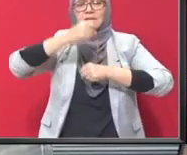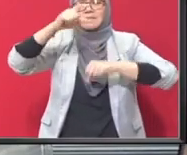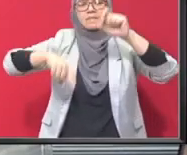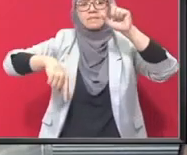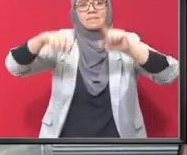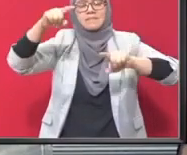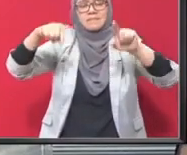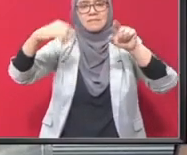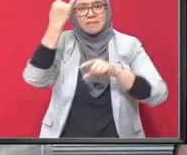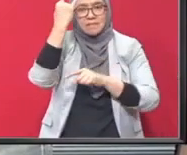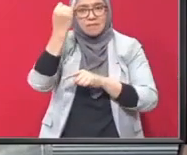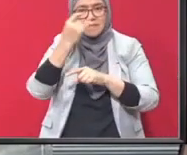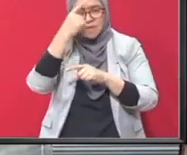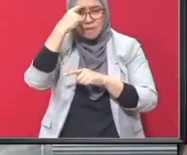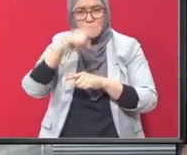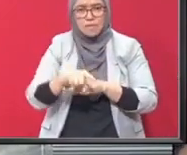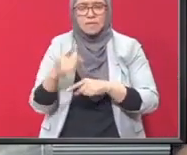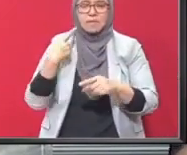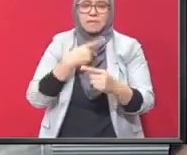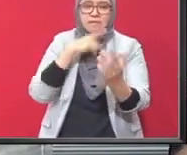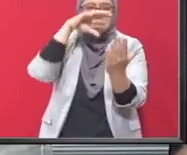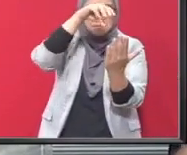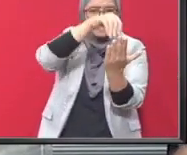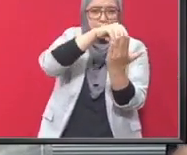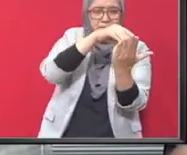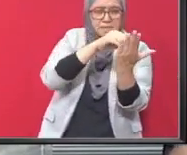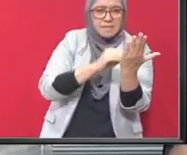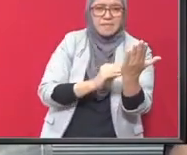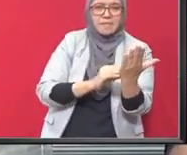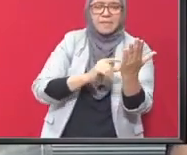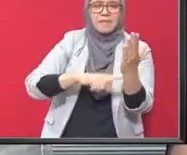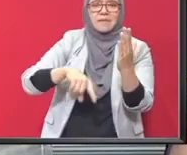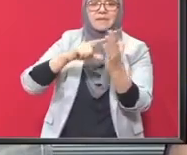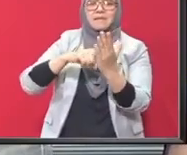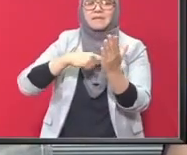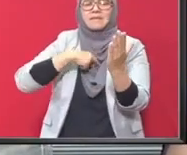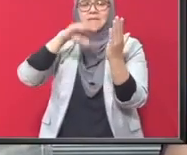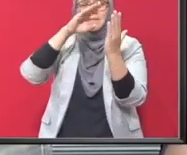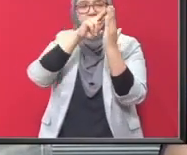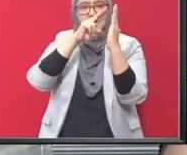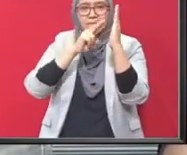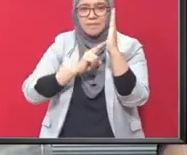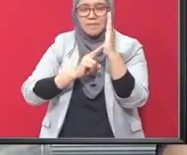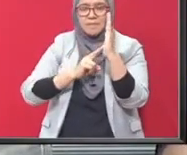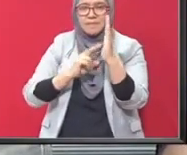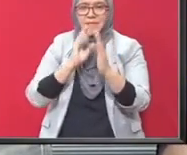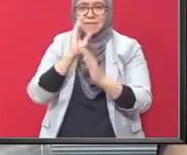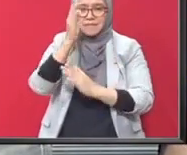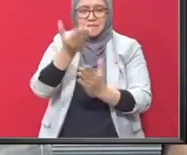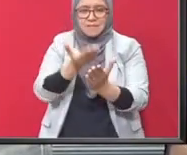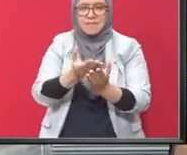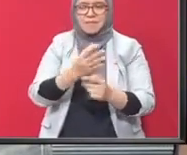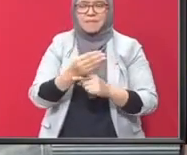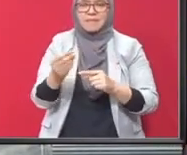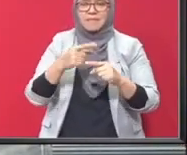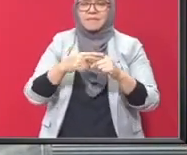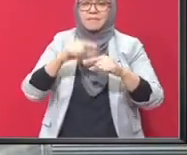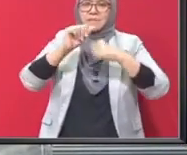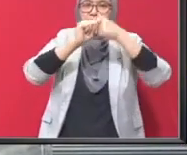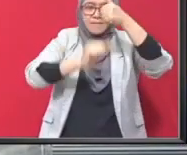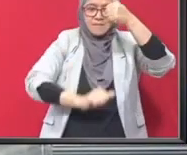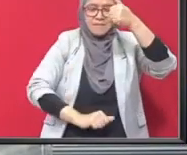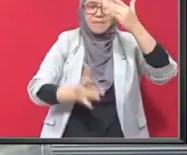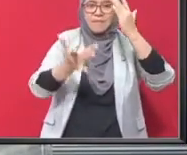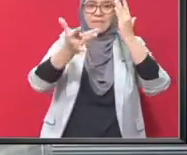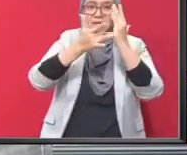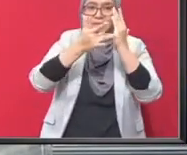untuk diadaptasi dalam peruntukkan sedia ada sebuah datang kau teknik er bagi